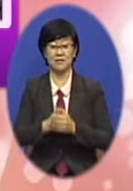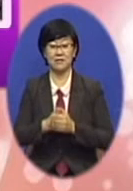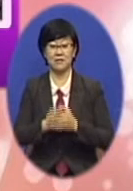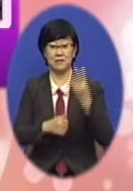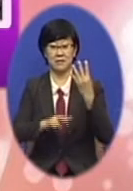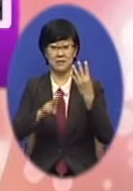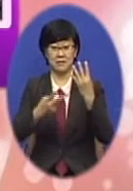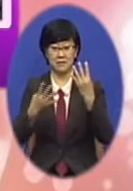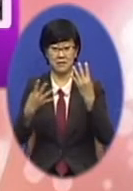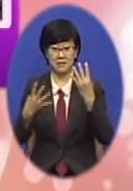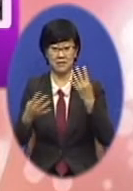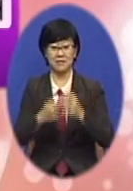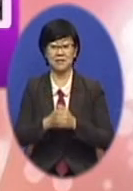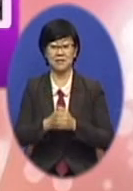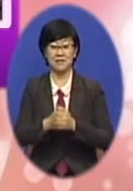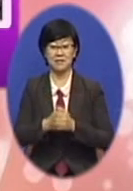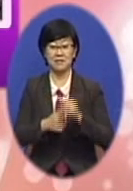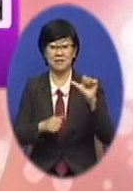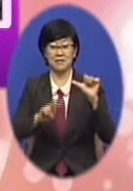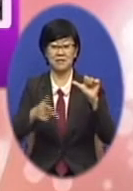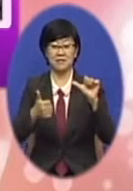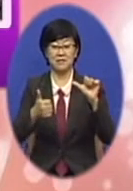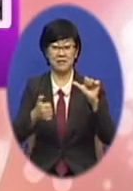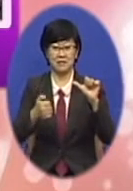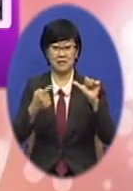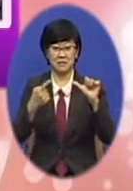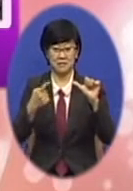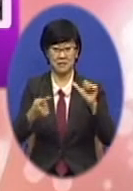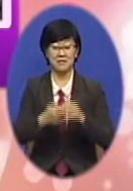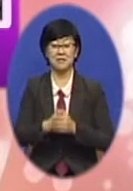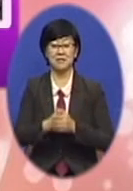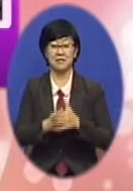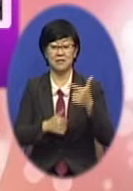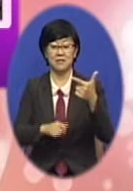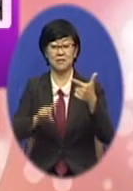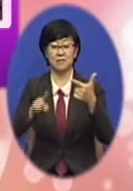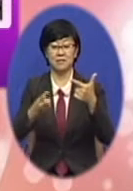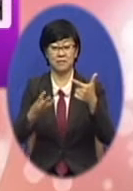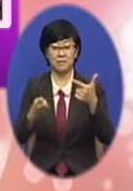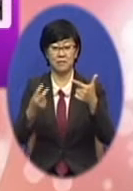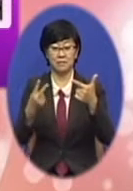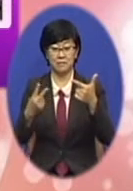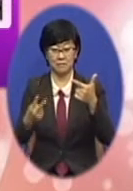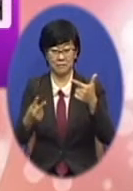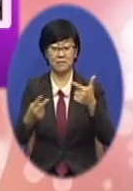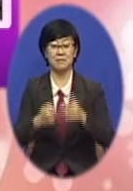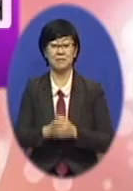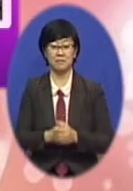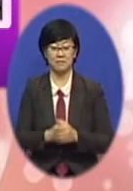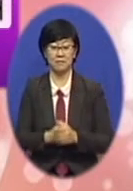네, 4번 김은희 님 204표. 5번 신봉 님 251표. 6번